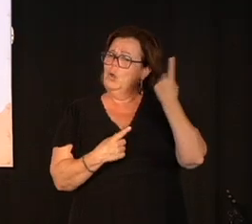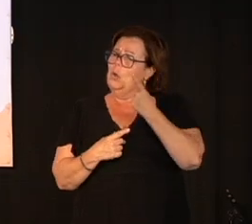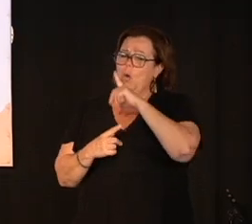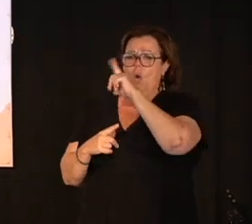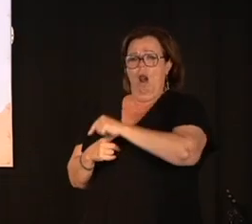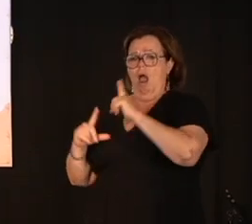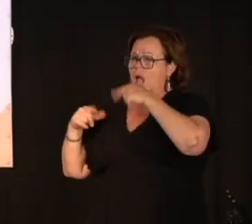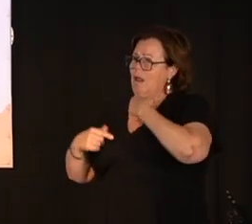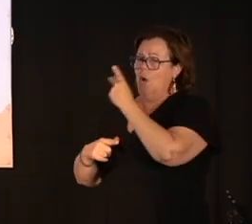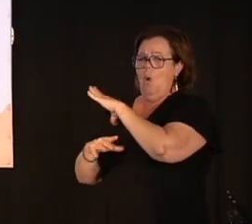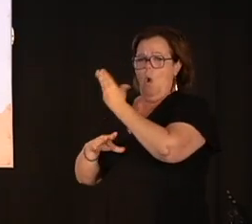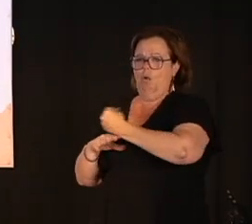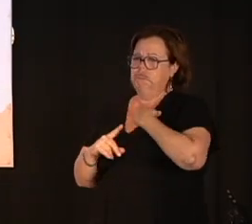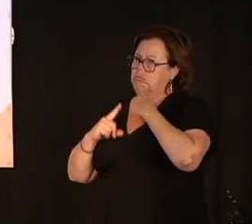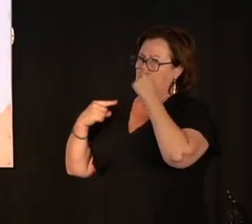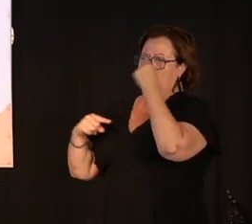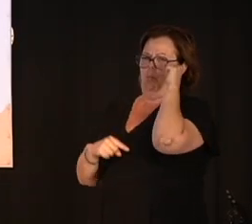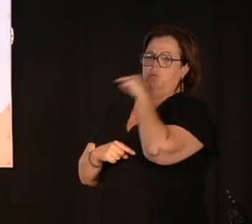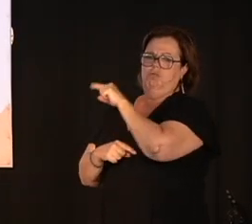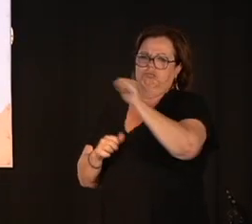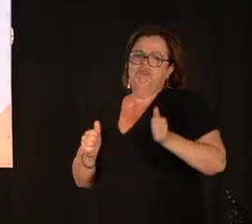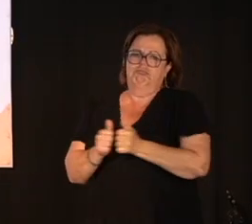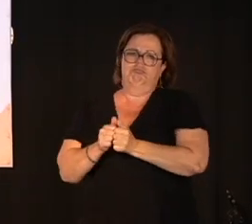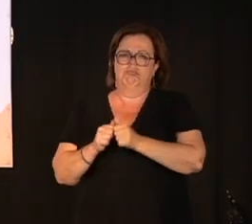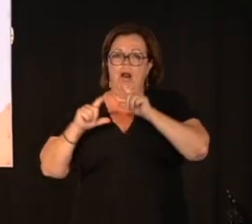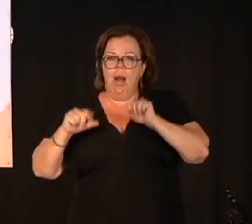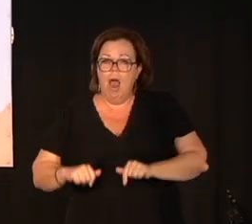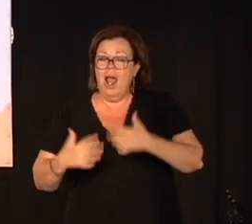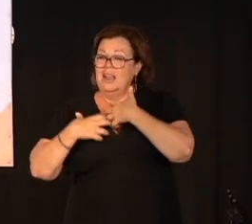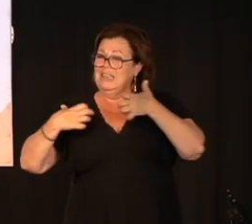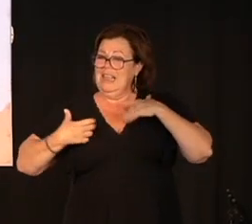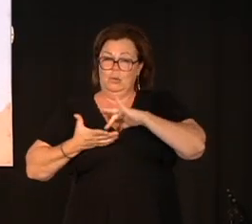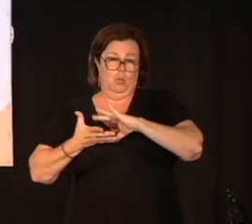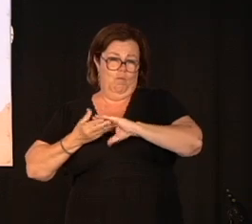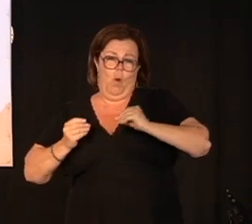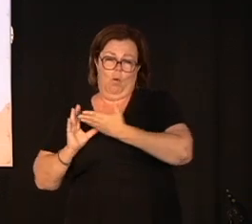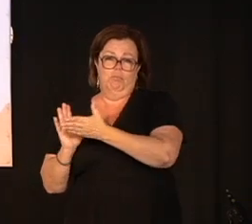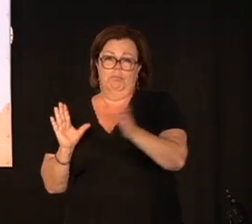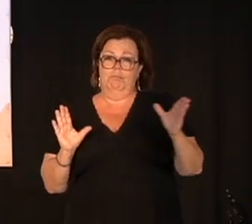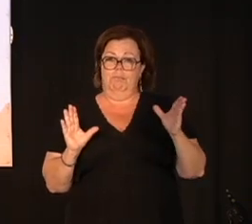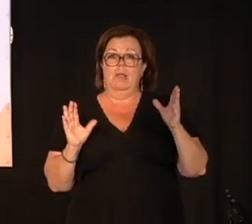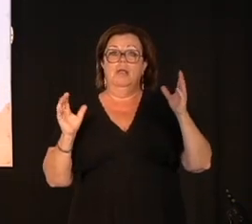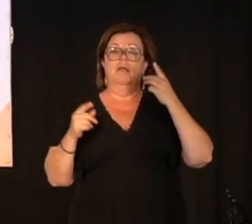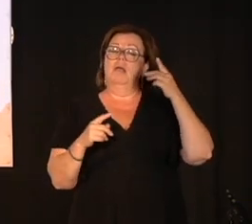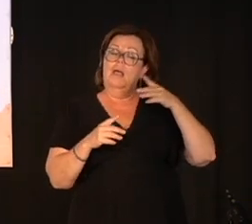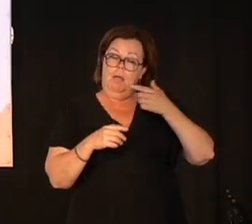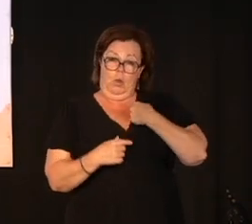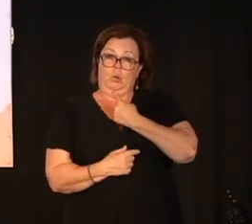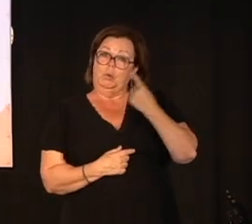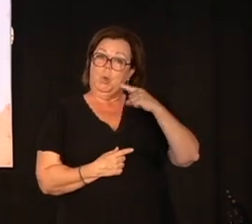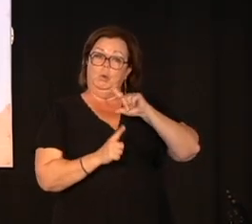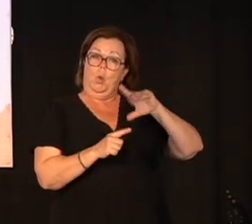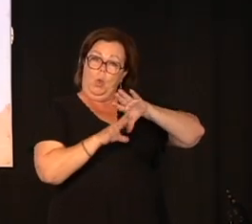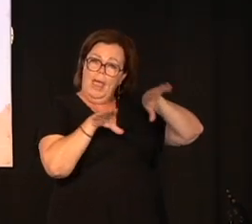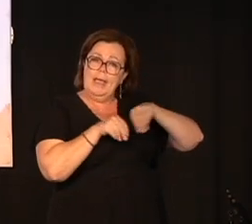défendre l'école, pour défendre les sciences sociales, pour défendre toutes les sciences. Et avec moi, vous verrez toujours la majorité municipale qui défend